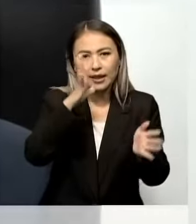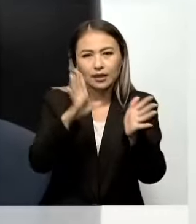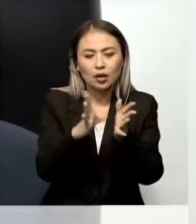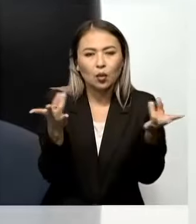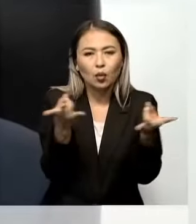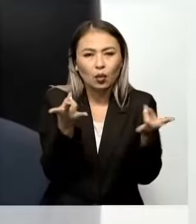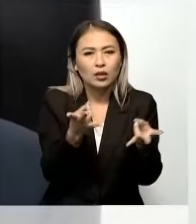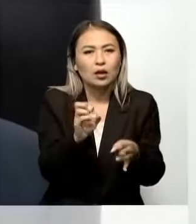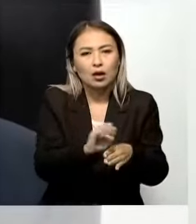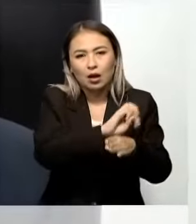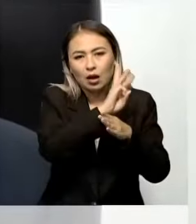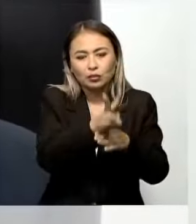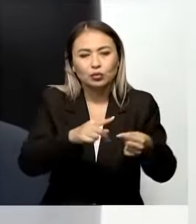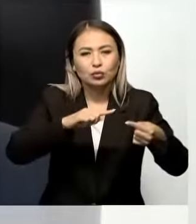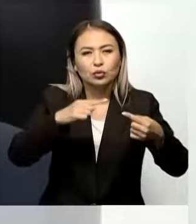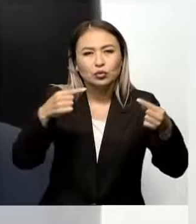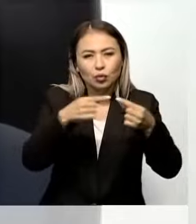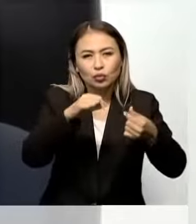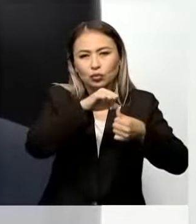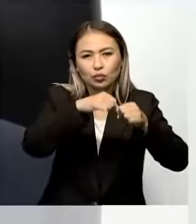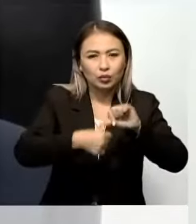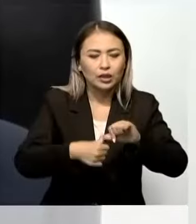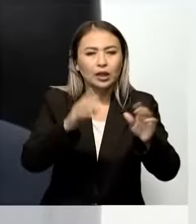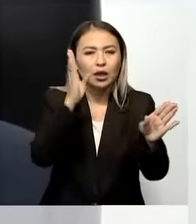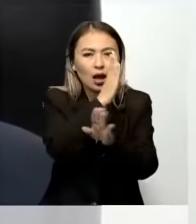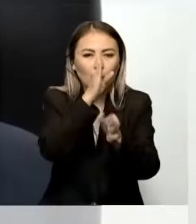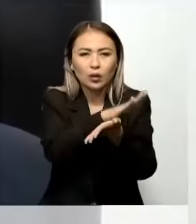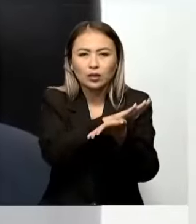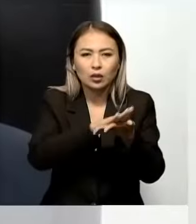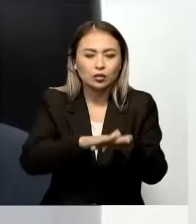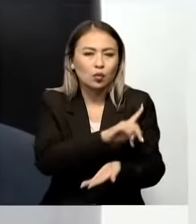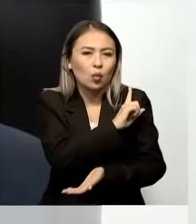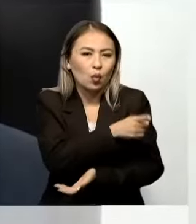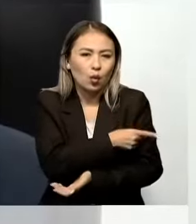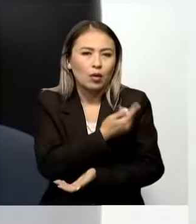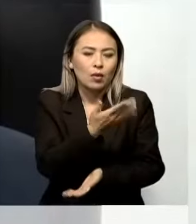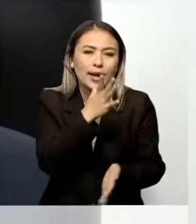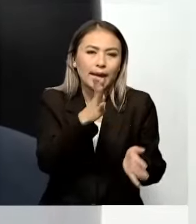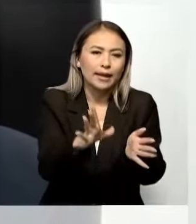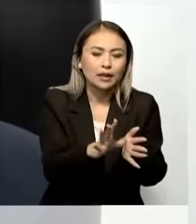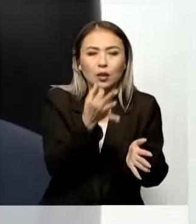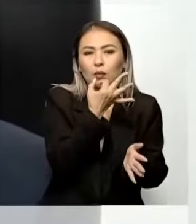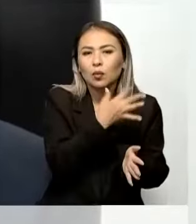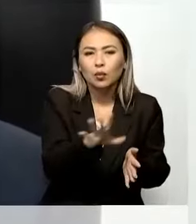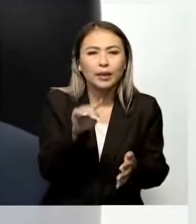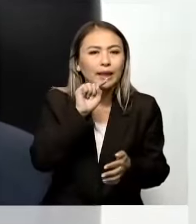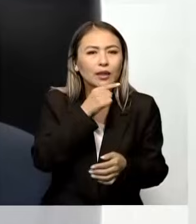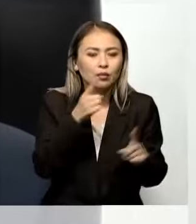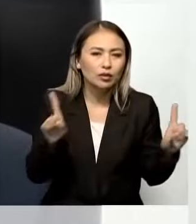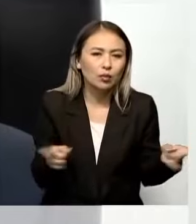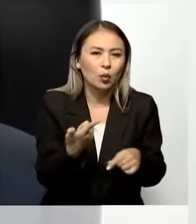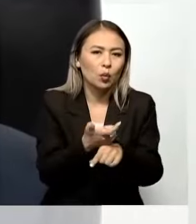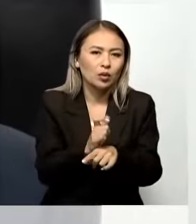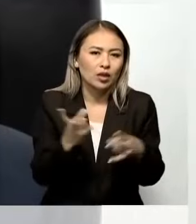қажеттілігін қамтамасыз ете алатын тұрақты, жоғары технологиялық, экологиялық таза қуат көздері. Бұл энергия кез келген экономикалық даму үшін өте